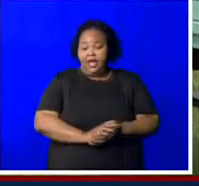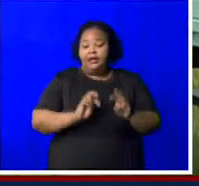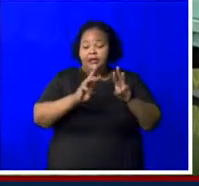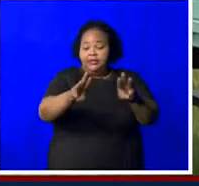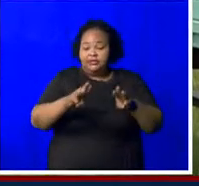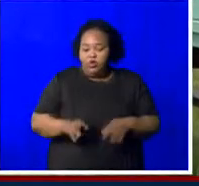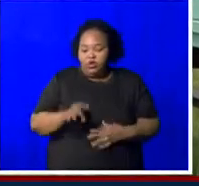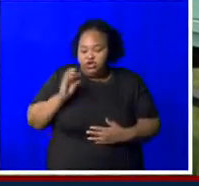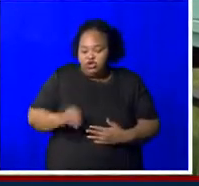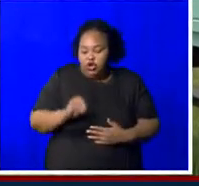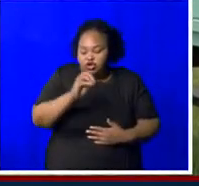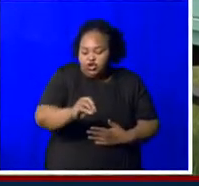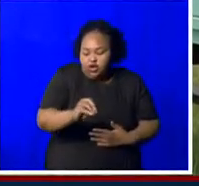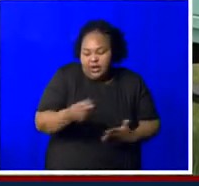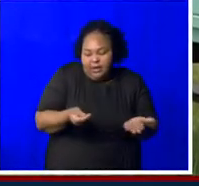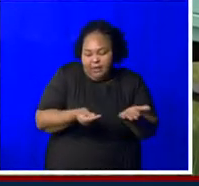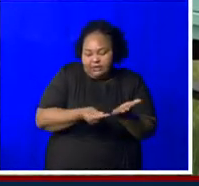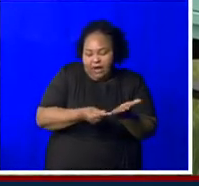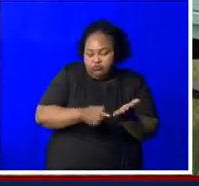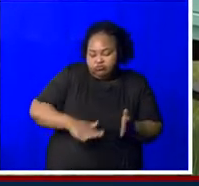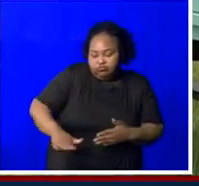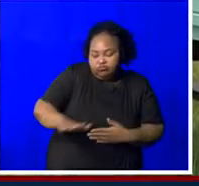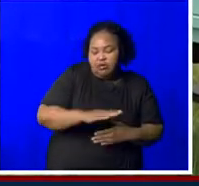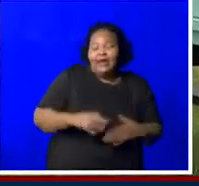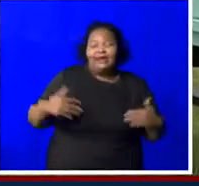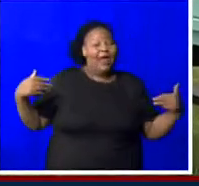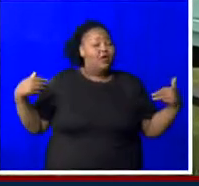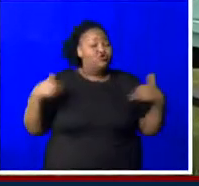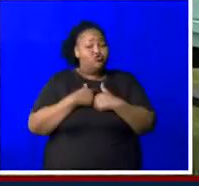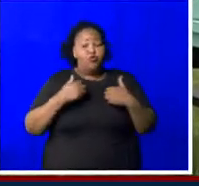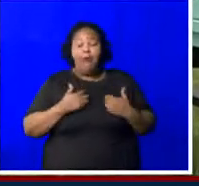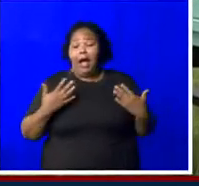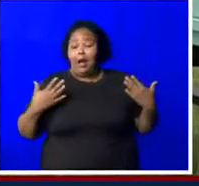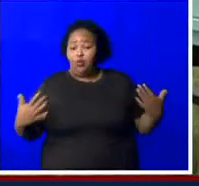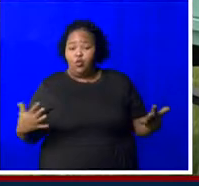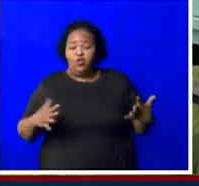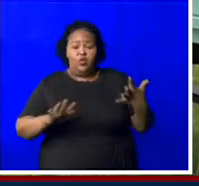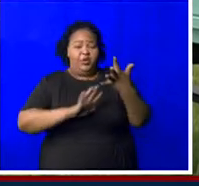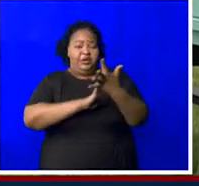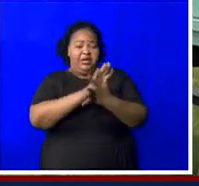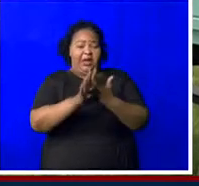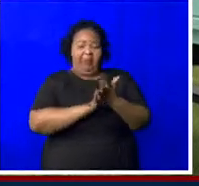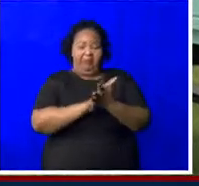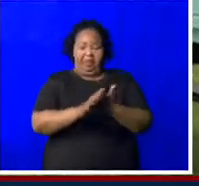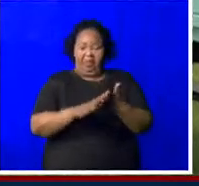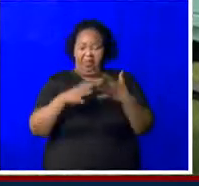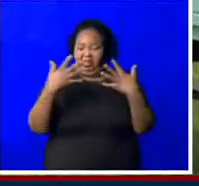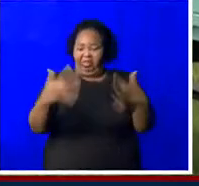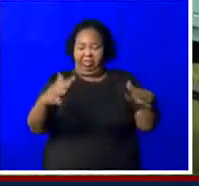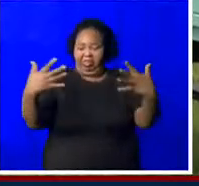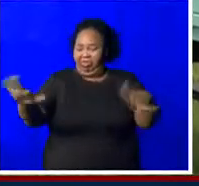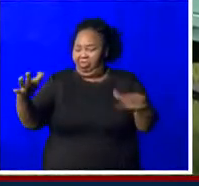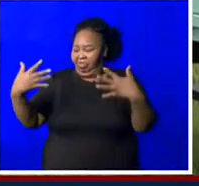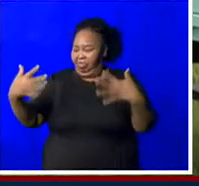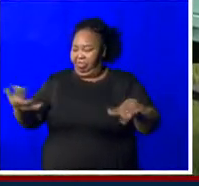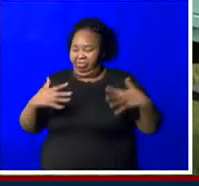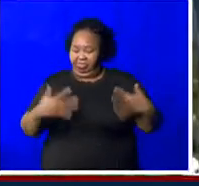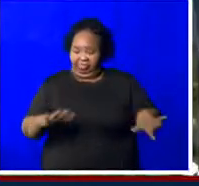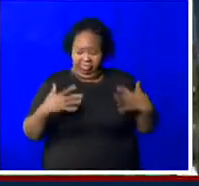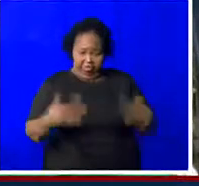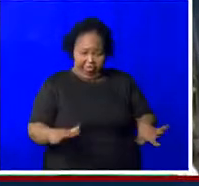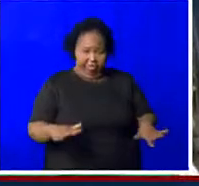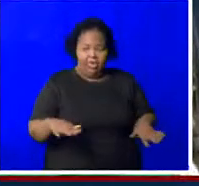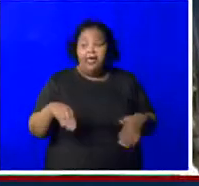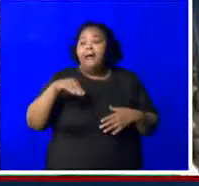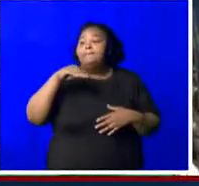kakhulu ngetindzaba tetibi silivela kangwane ngoba sonke siyati lokuthi emadolobheni ula kuta